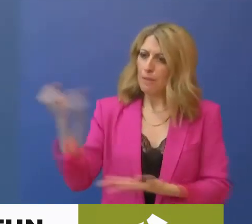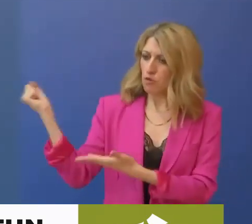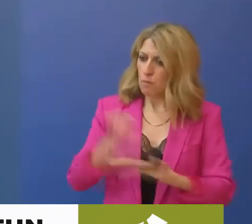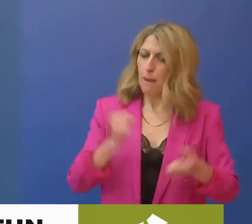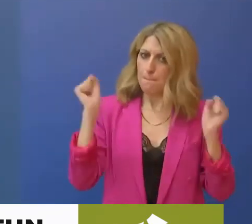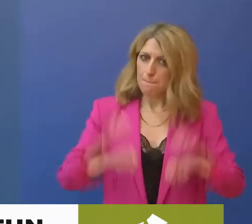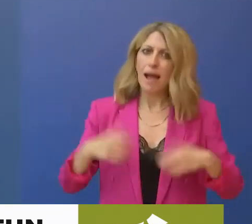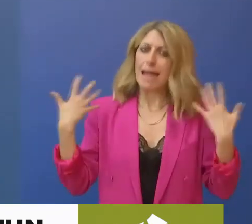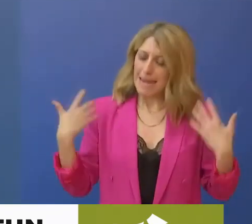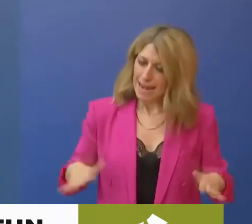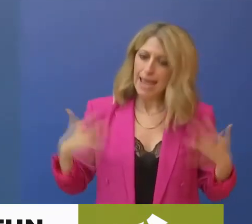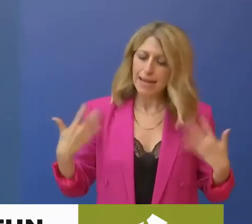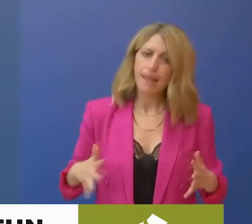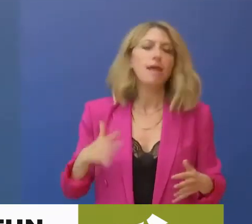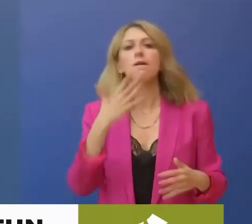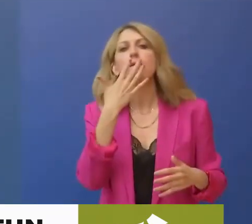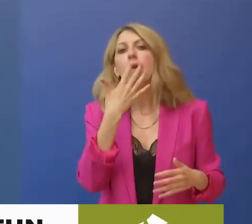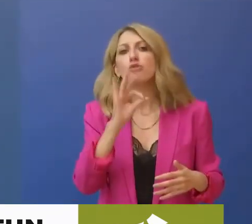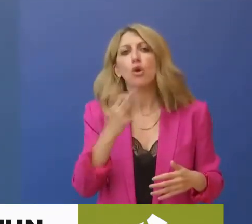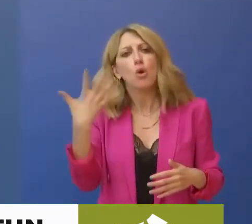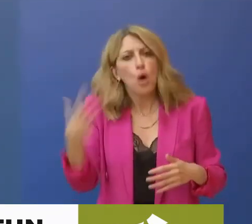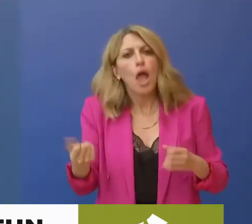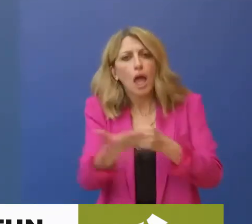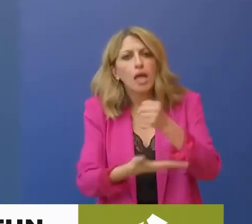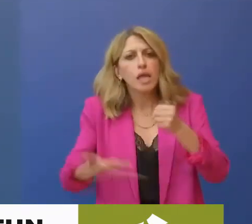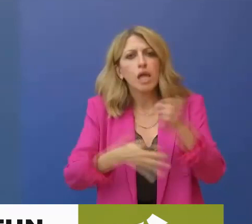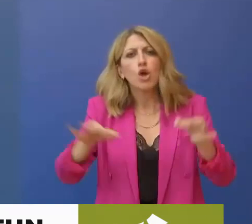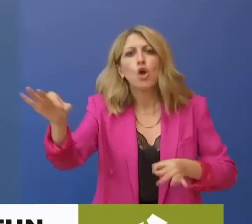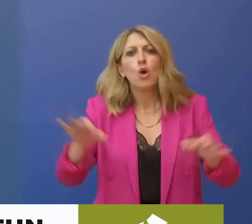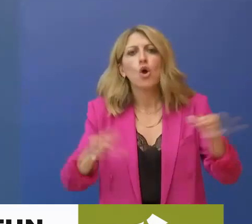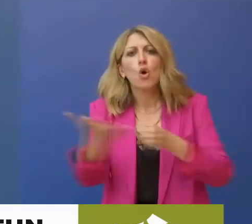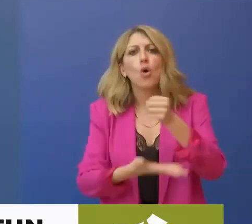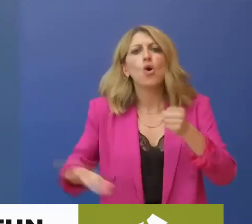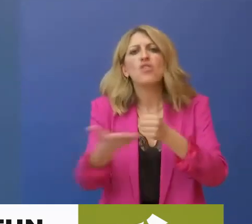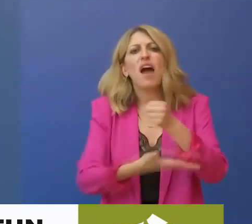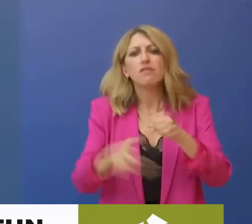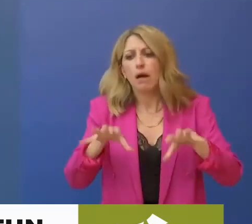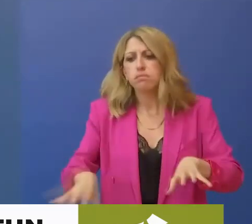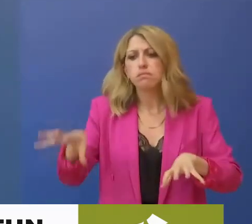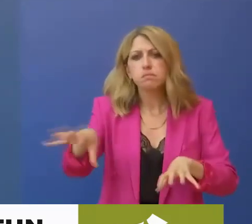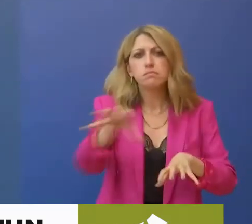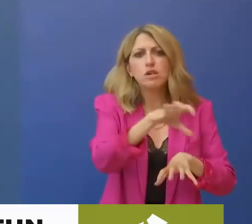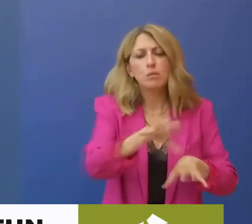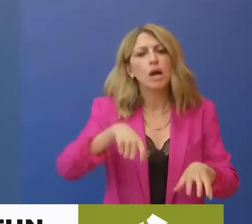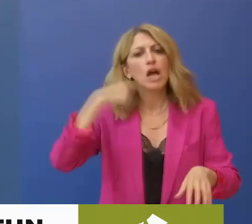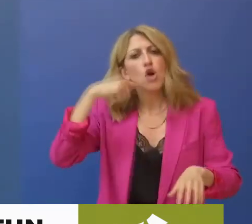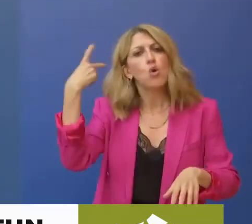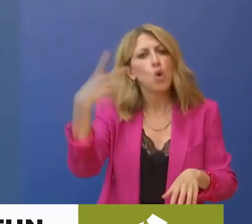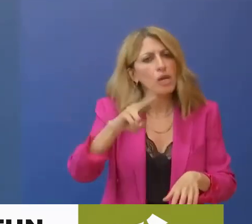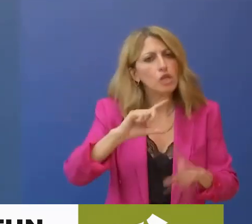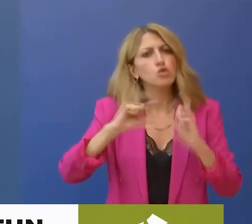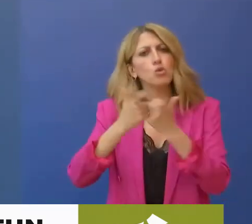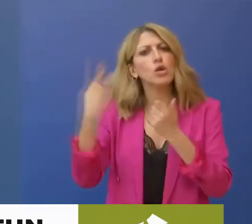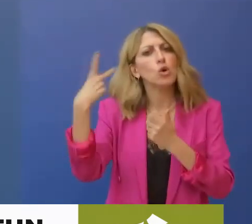να αιτηθεί εξαίρεση για ένα διάστημα από αυτά τα δικαιώματα. Κάθε χρόνο καταθέτεις στο ΟΣΔΕ τη δήλωση, βάσει αυτής της